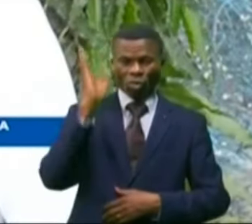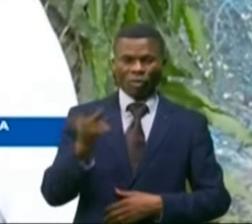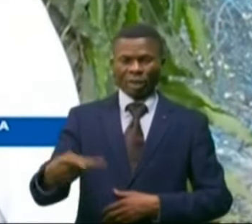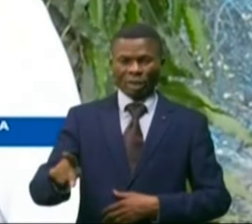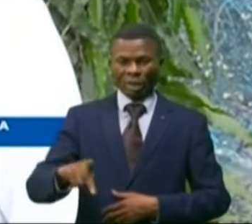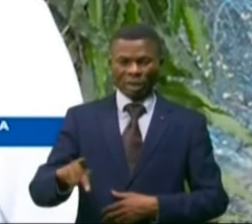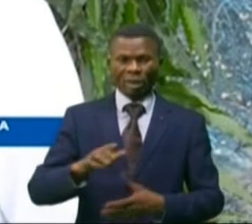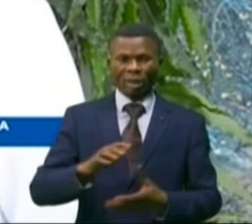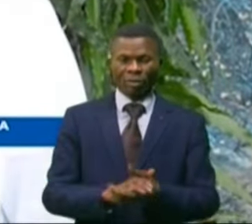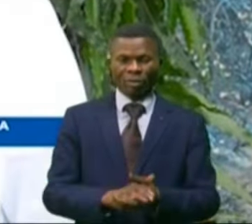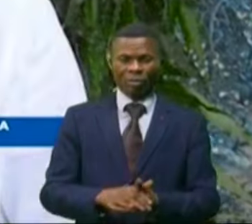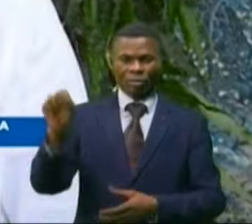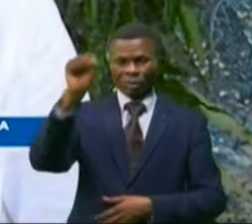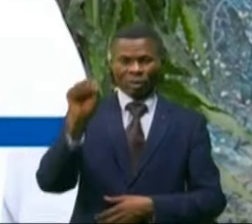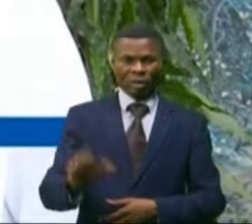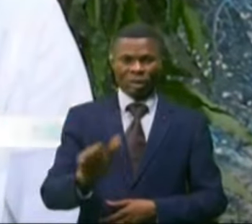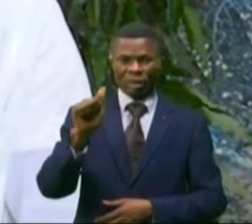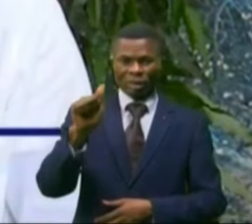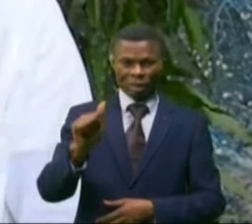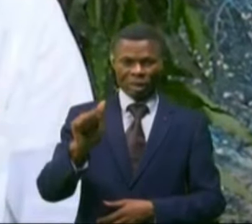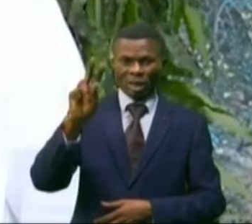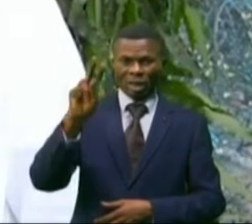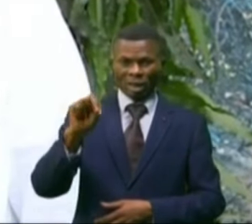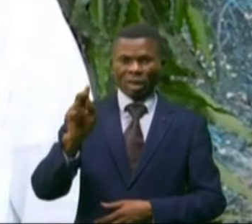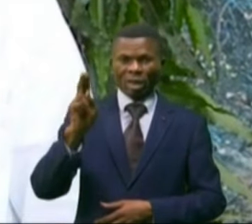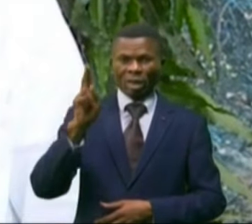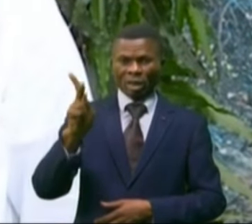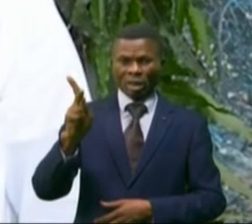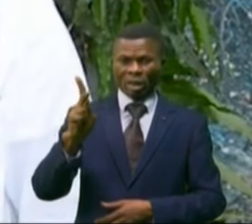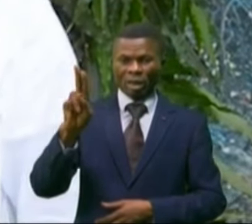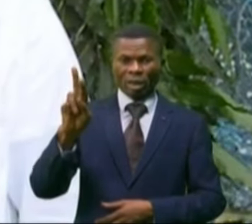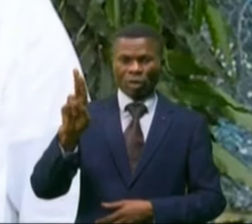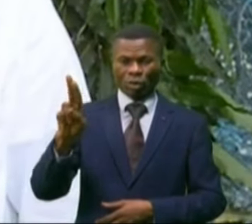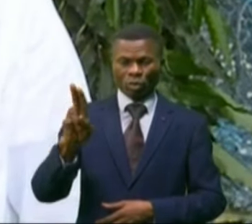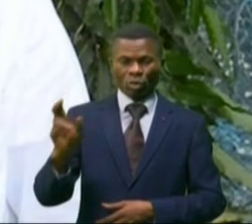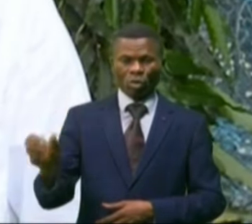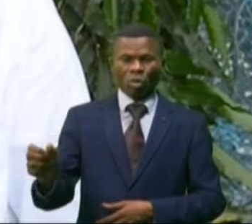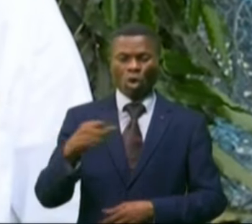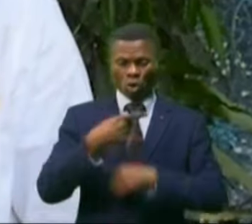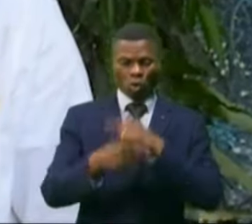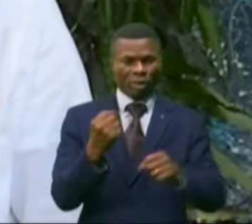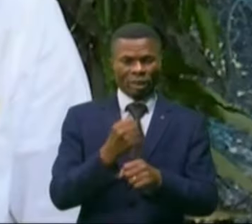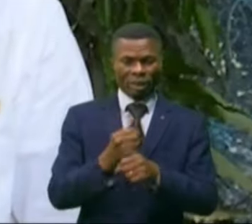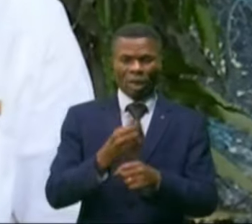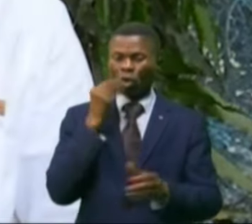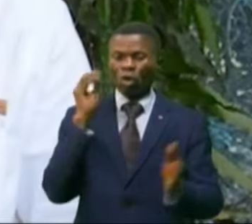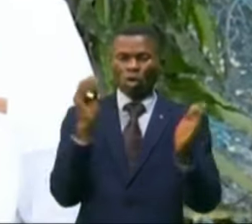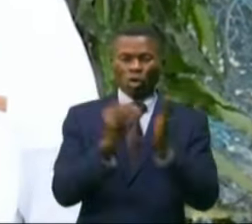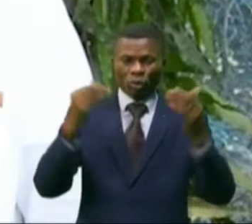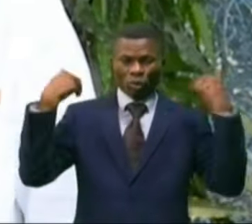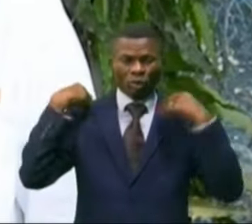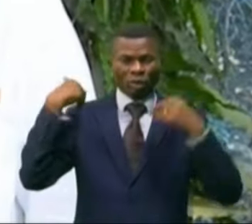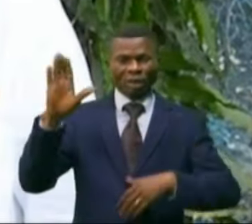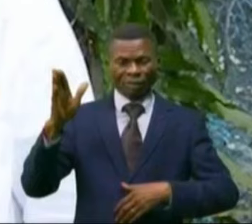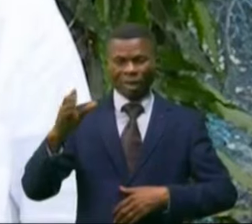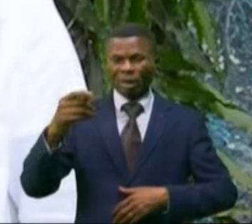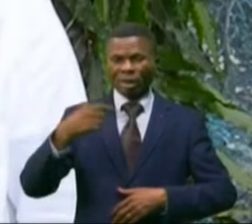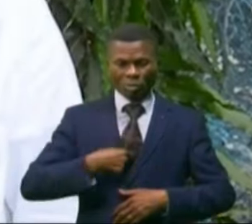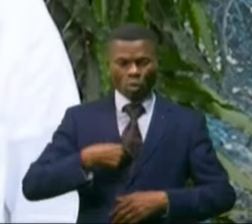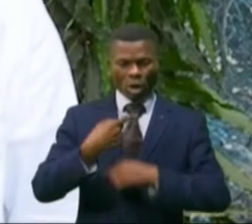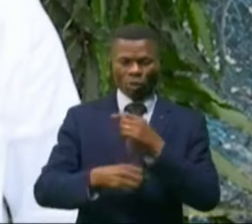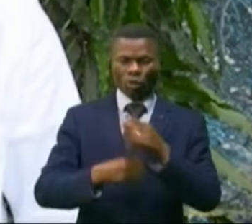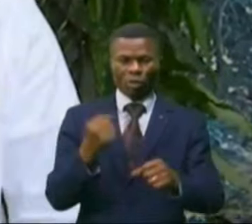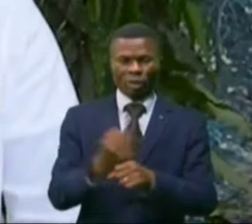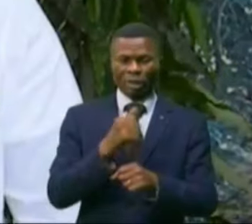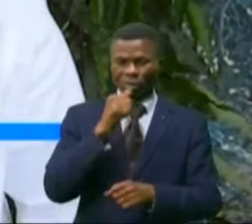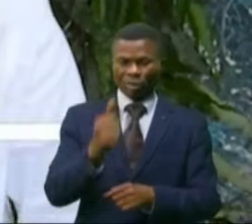province du Sankourou, je ne suis pas encore investi. Par ordonnance du chef de l'État n'est pas encore faite. Voilà,